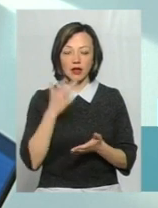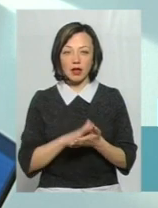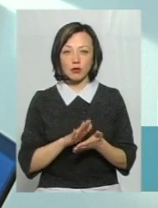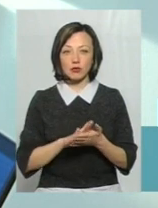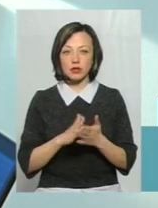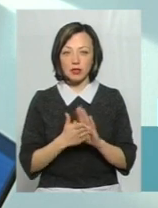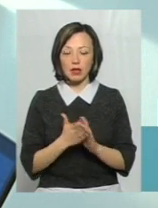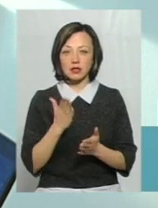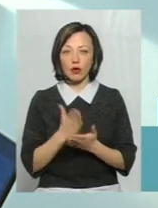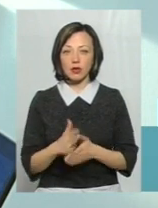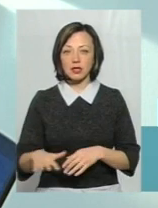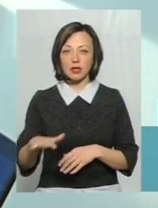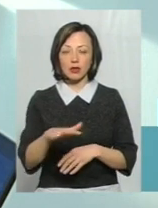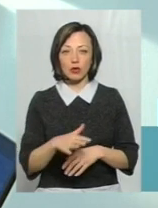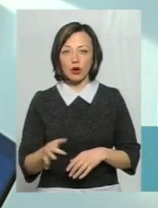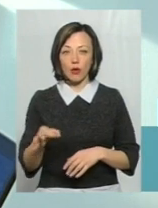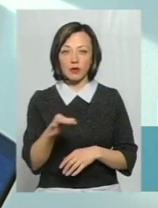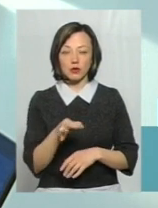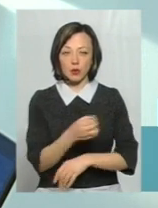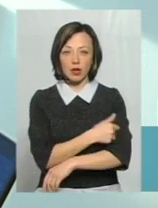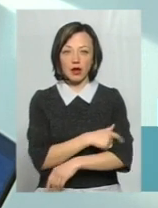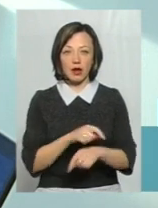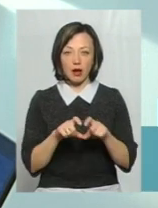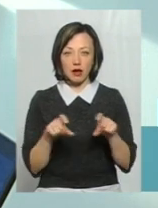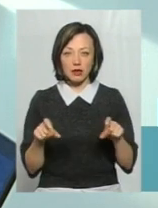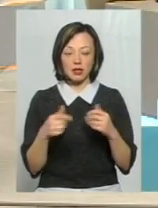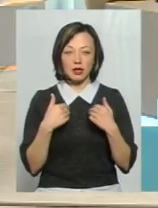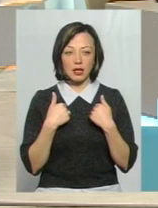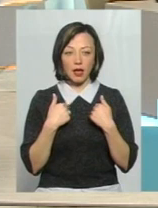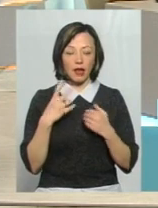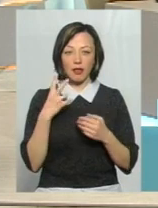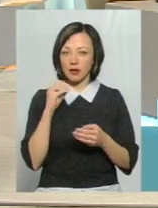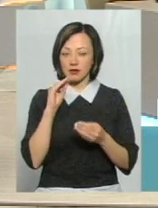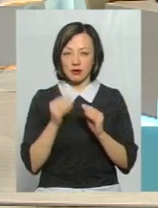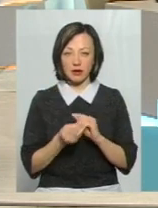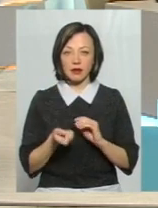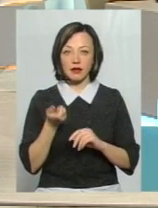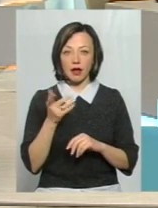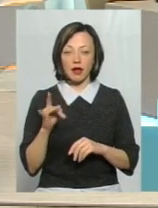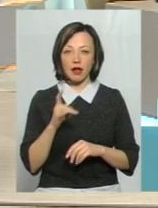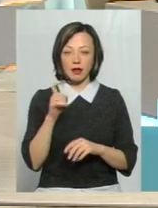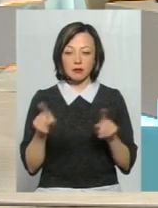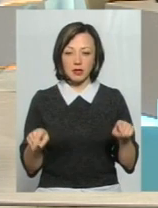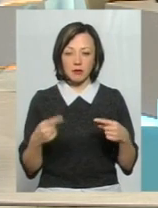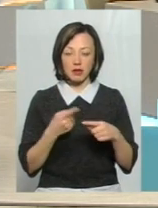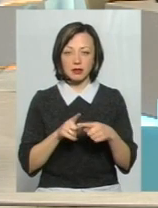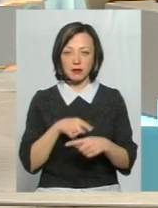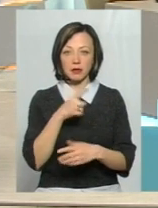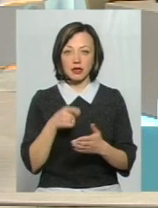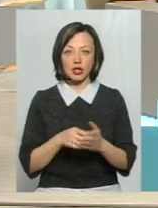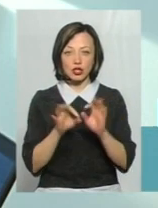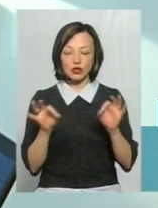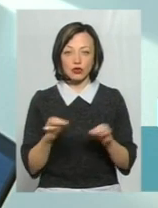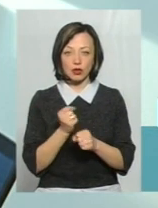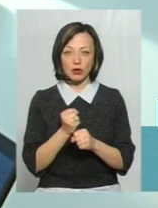стані знаходиться територія нашої обласної лікарні. Я не скриваю, декілька разів піднімалась на сесії обласної ради, що нічого